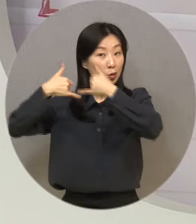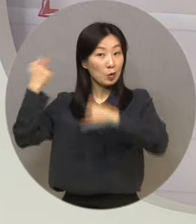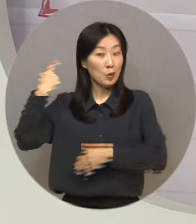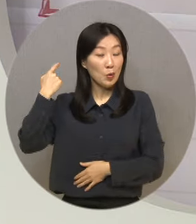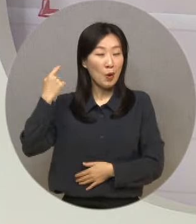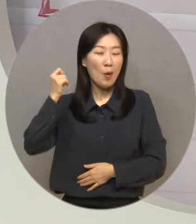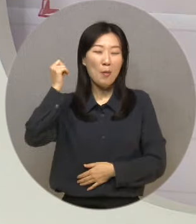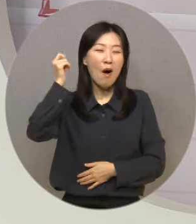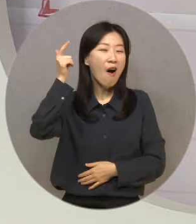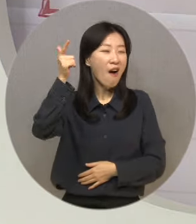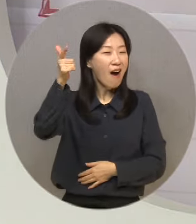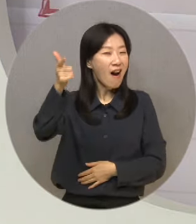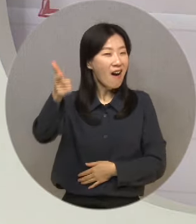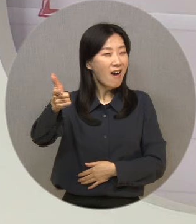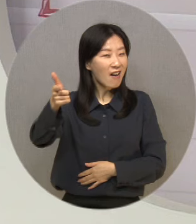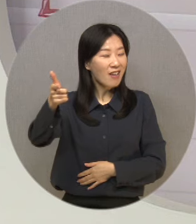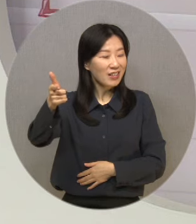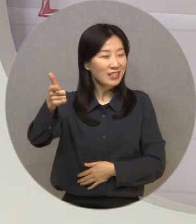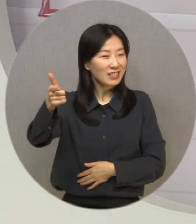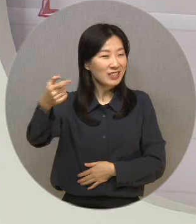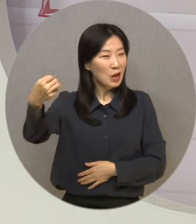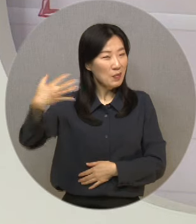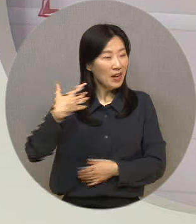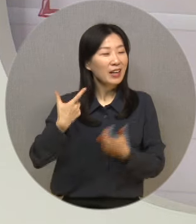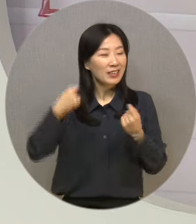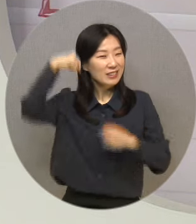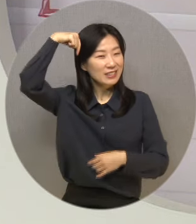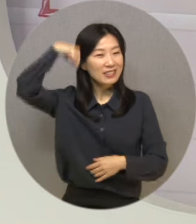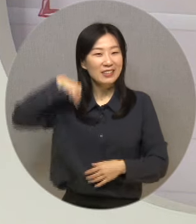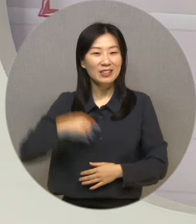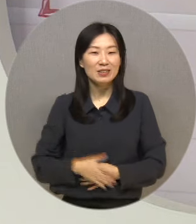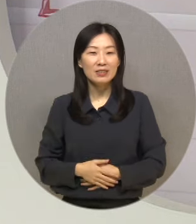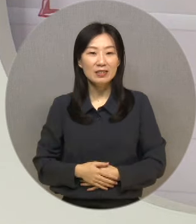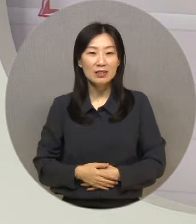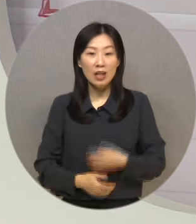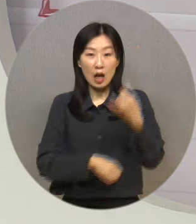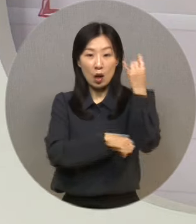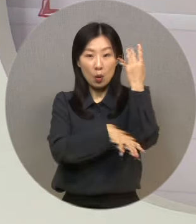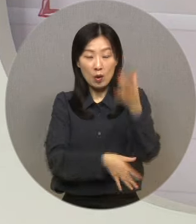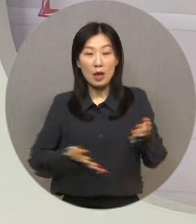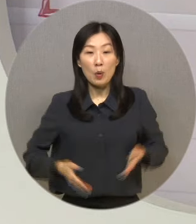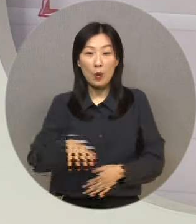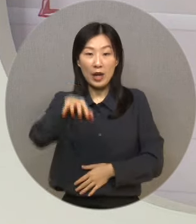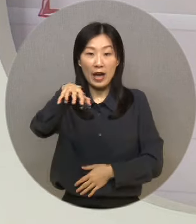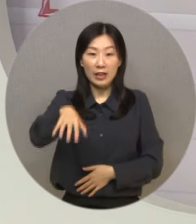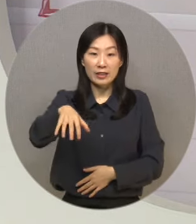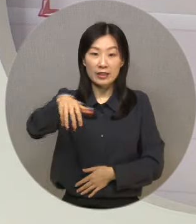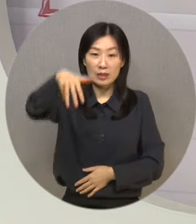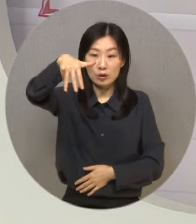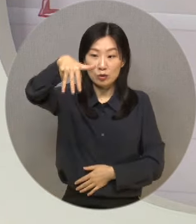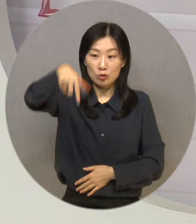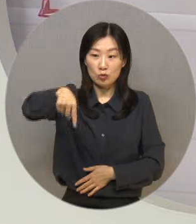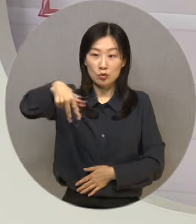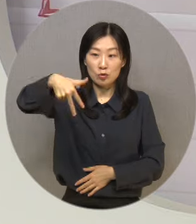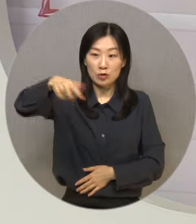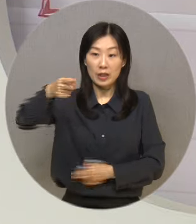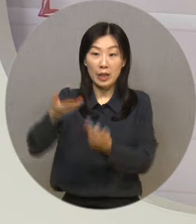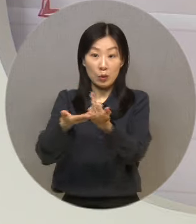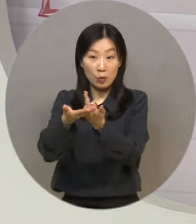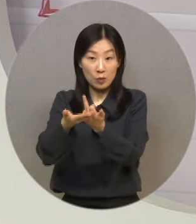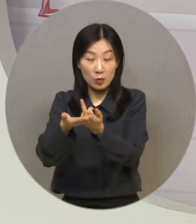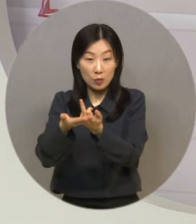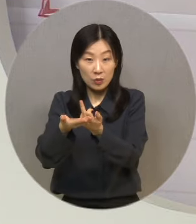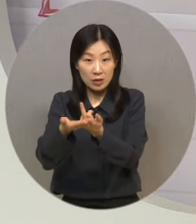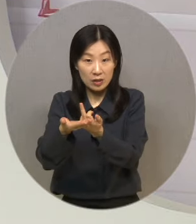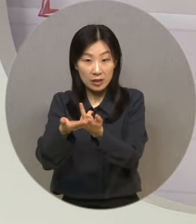멀리서 이렇게 소리가 들려오는 것 같은 느낌이 들어요. 원래 네, 고향은 추자도시인데 명절 때 고향에 가세요?